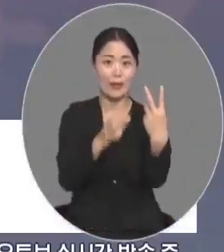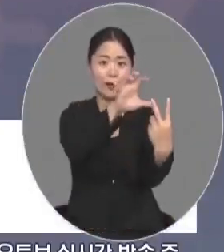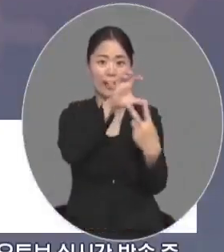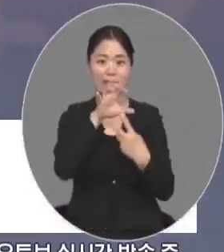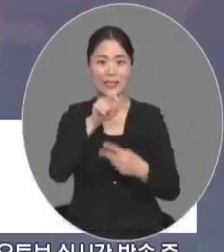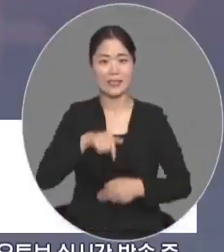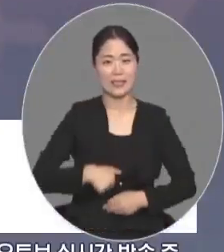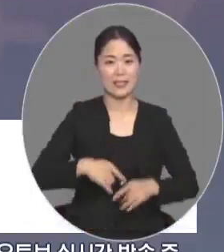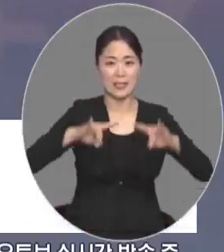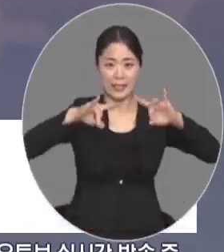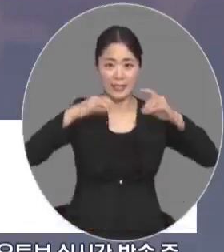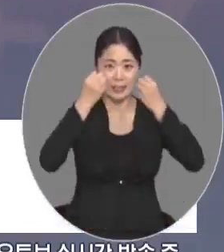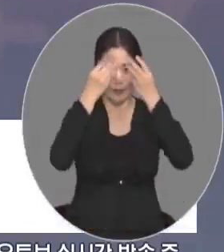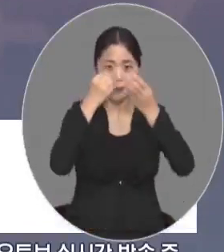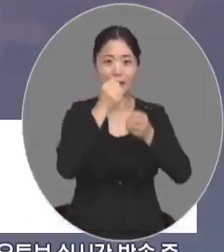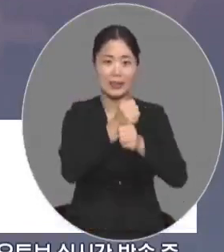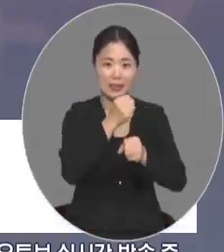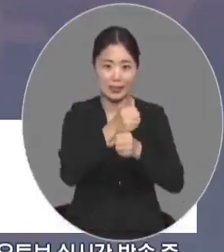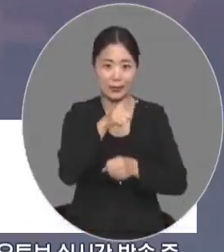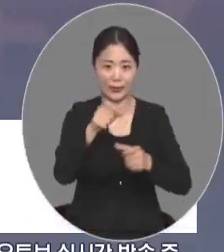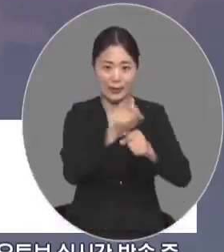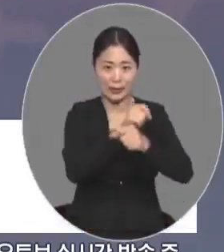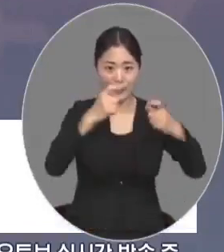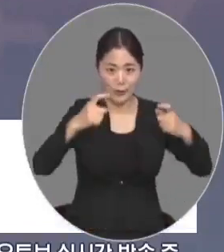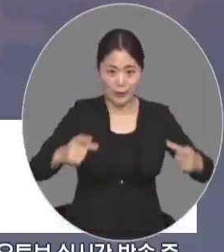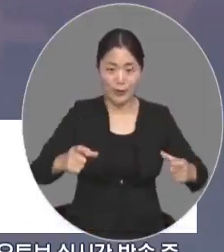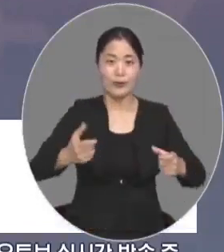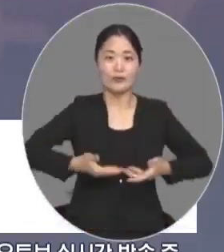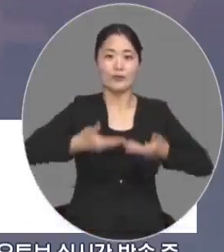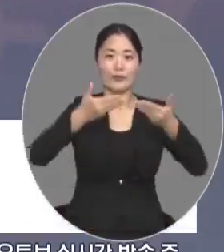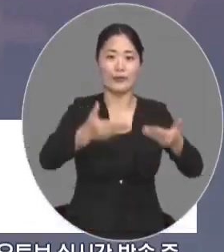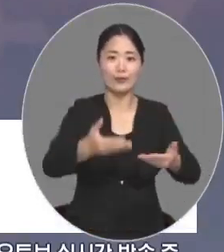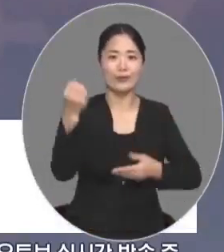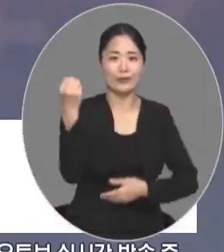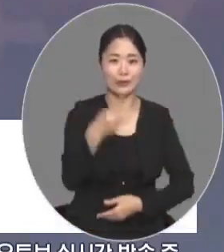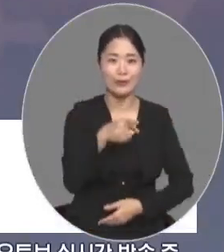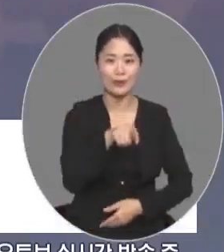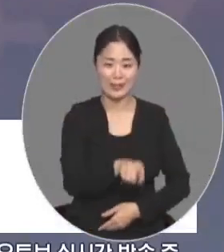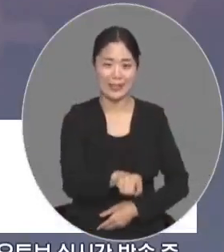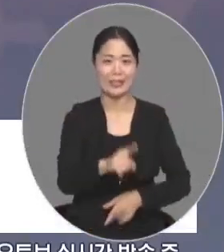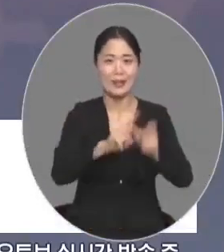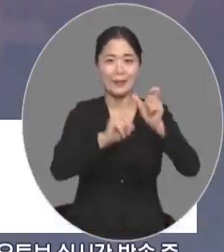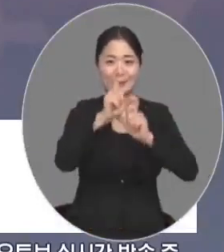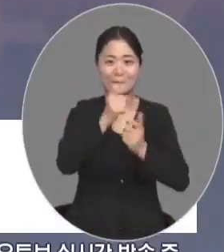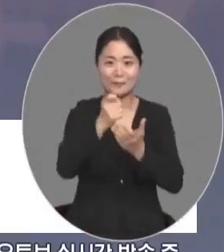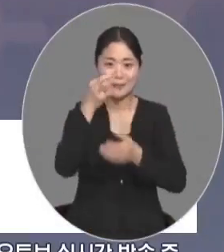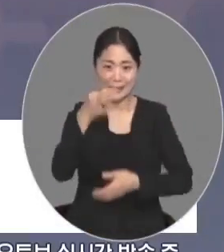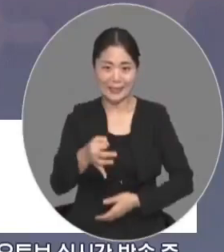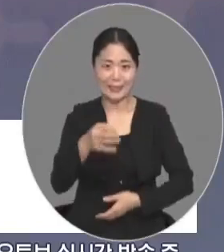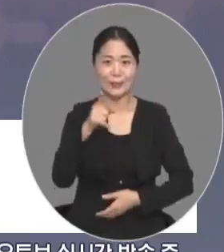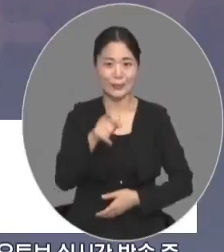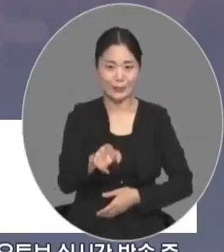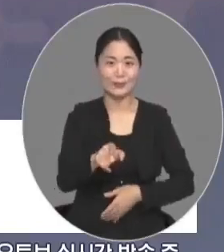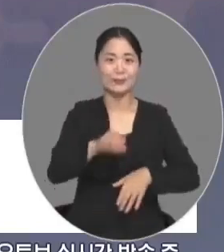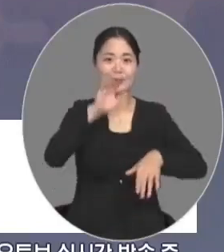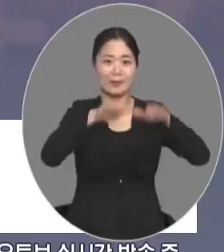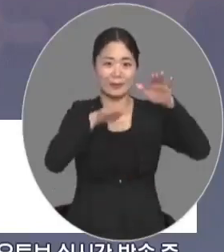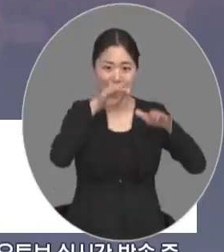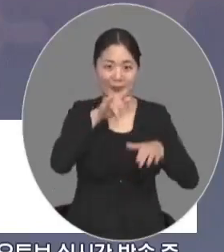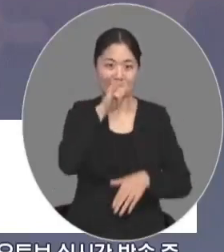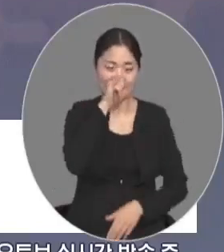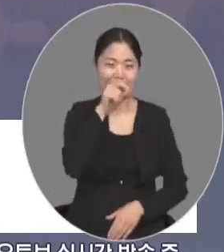전기를 새로 조성된 그 특화 지역에다가 공급을 하고 거기에서 좀 보다 저렴한 차별화된 그러한 전기 요금을